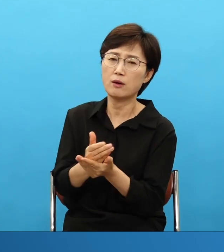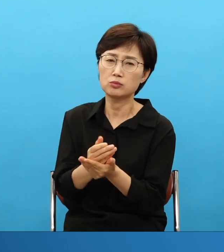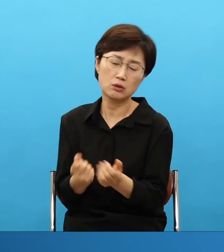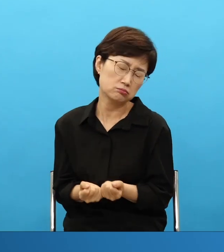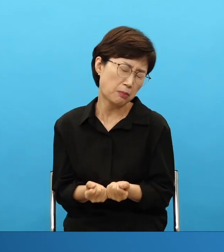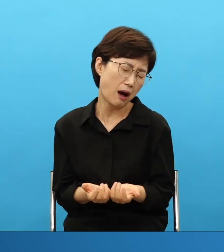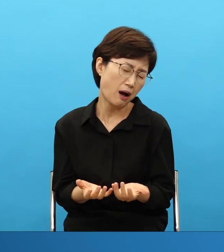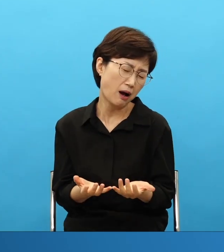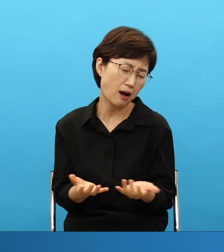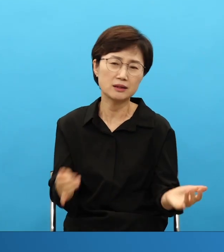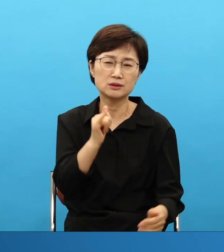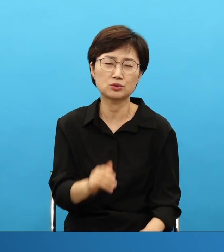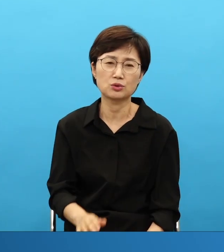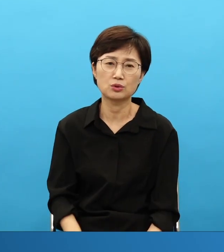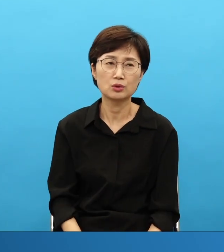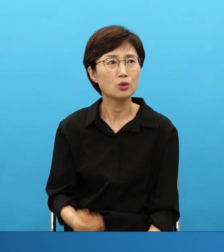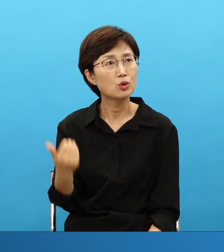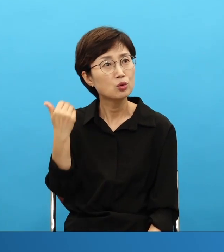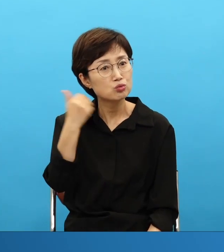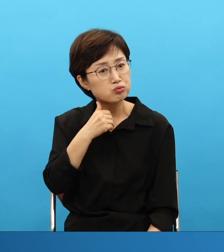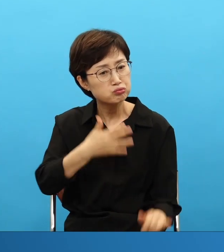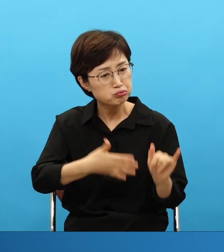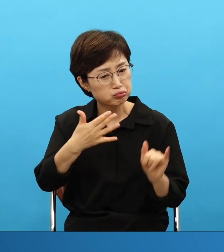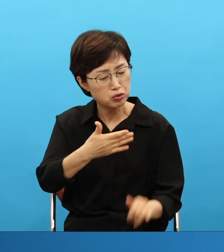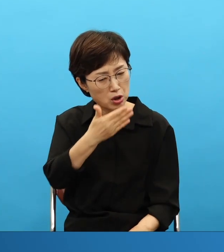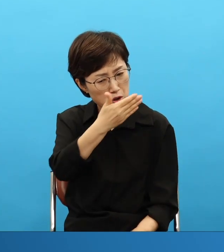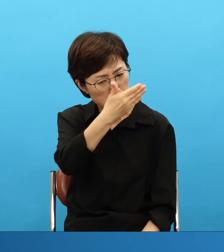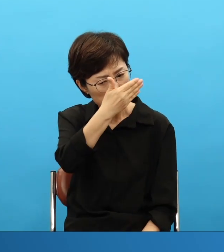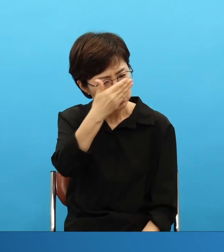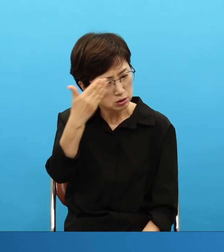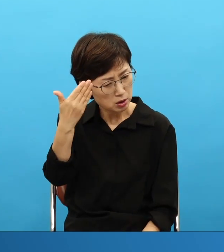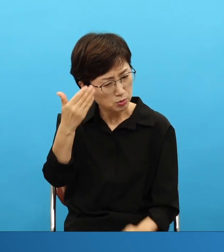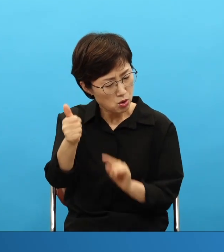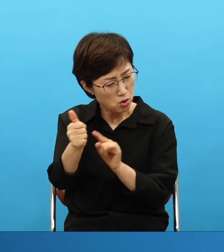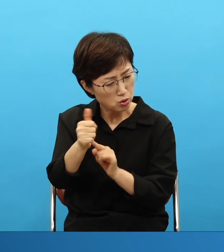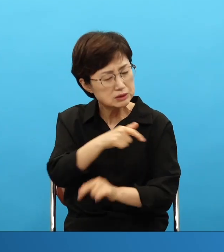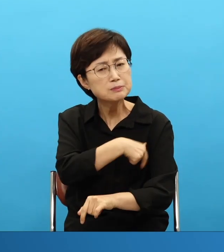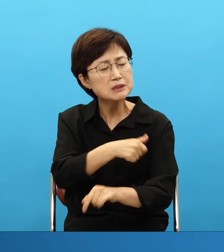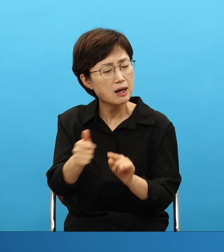또 뭐 젊은 사람 한 사람 그 집사 줄 알고 있는데이 사람도 계속